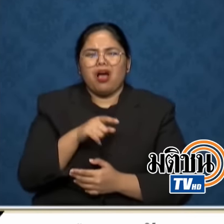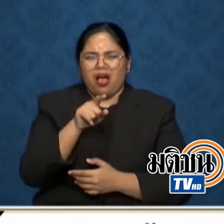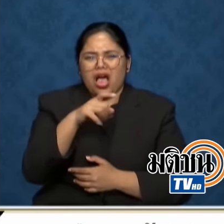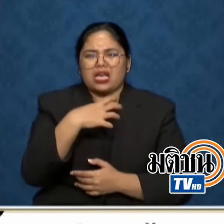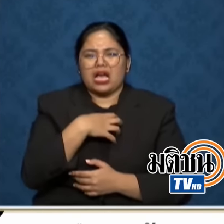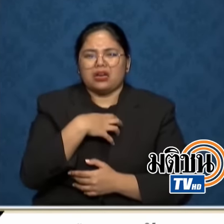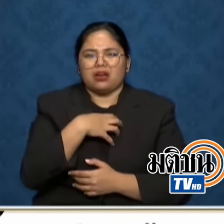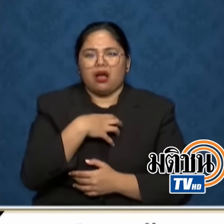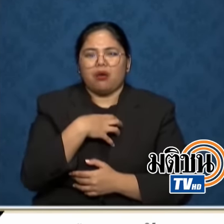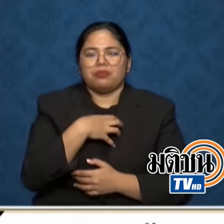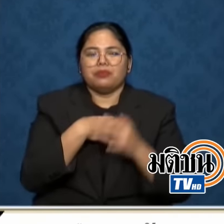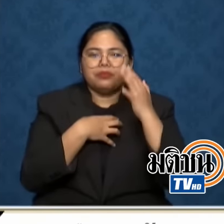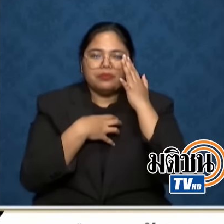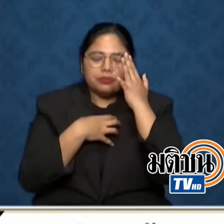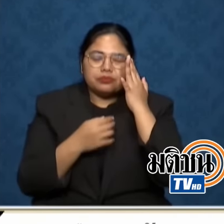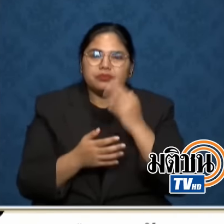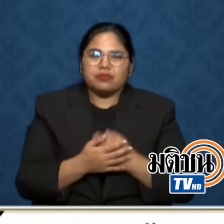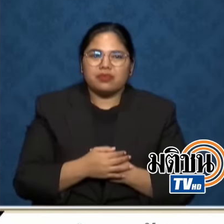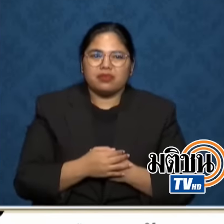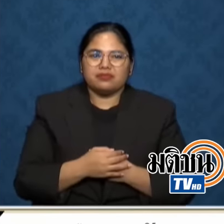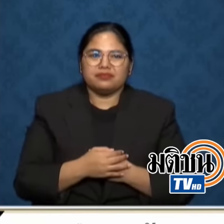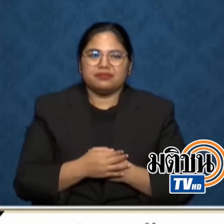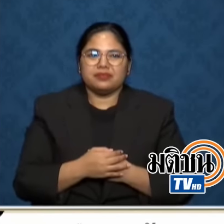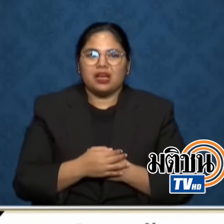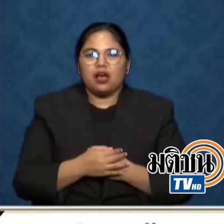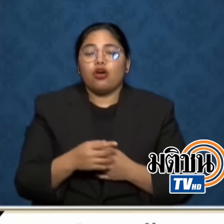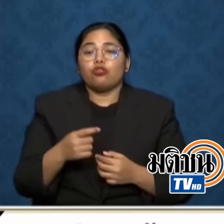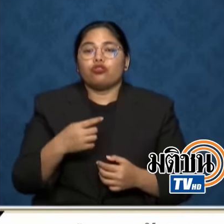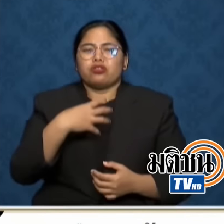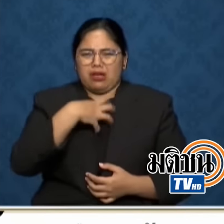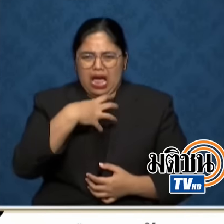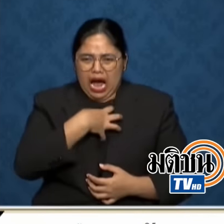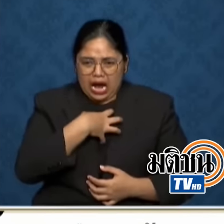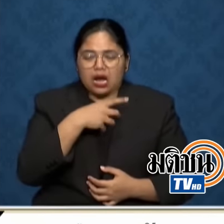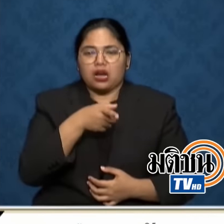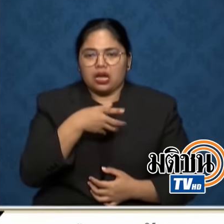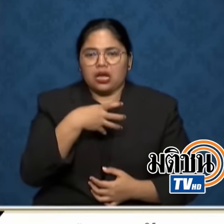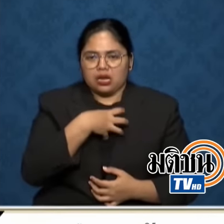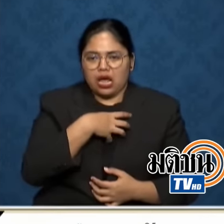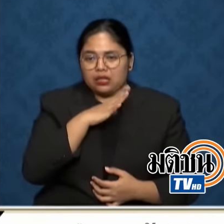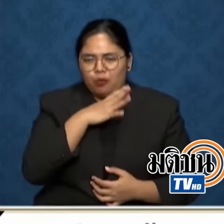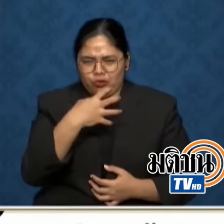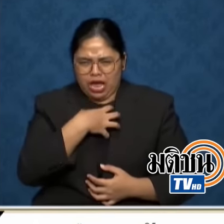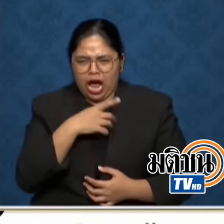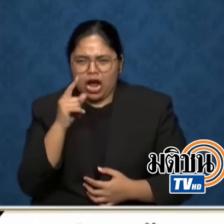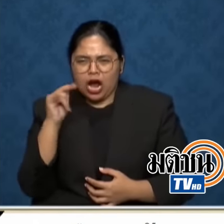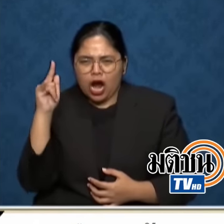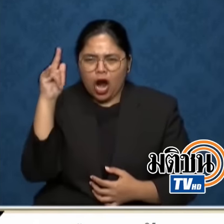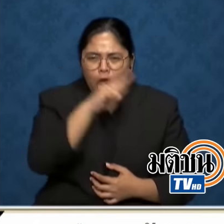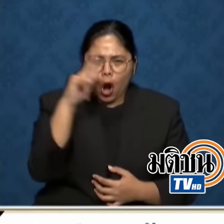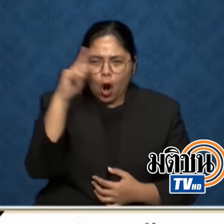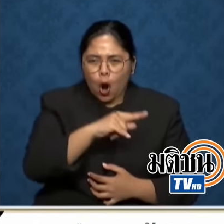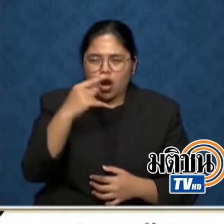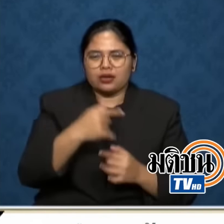าการนะครับนะก็เรียกว่าดีมานด์ครับซึ่งว่าเกิดดีมานด์เขาก็จะมาเที่ยวไงมันไม่ใช่การจัดอี